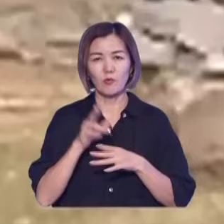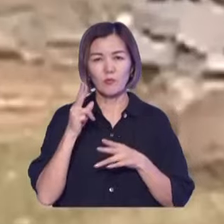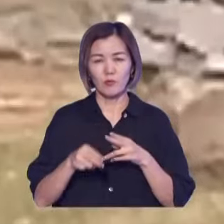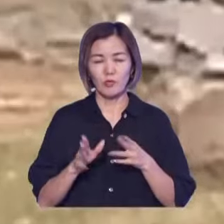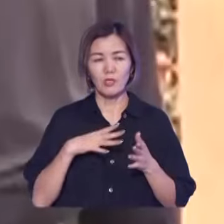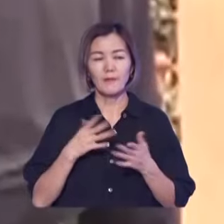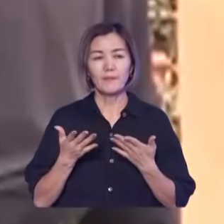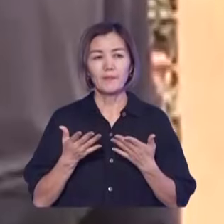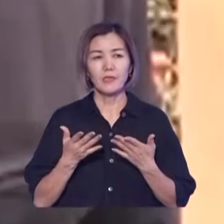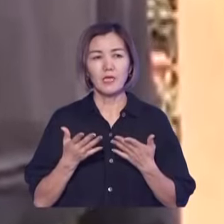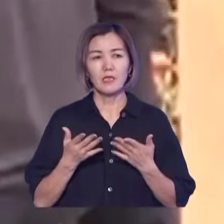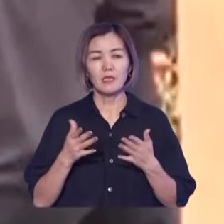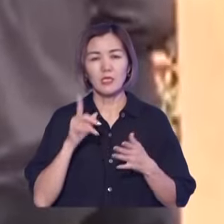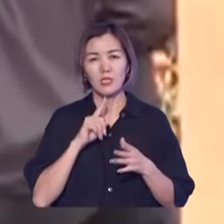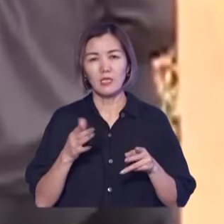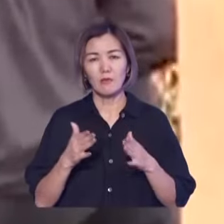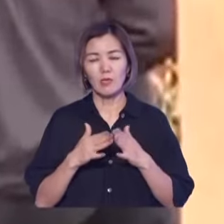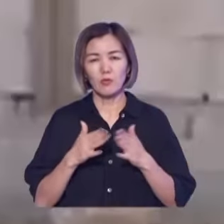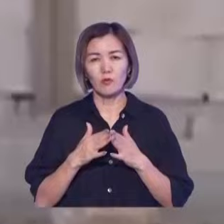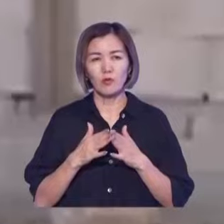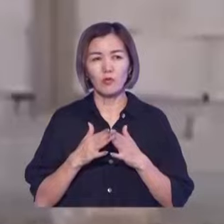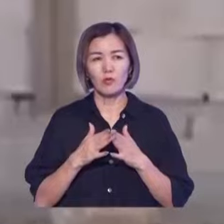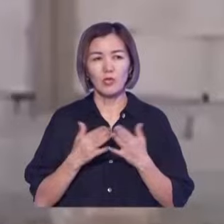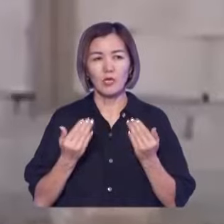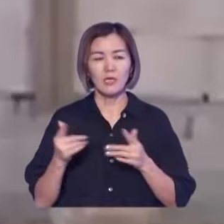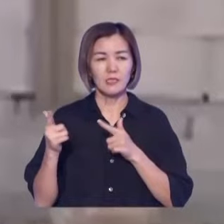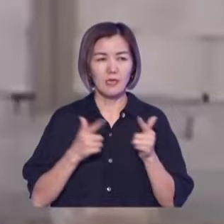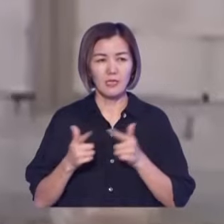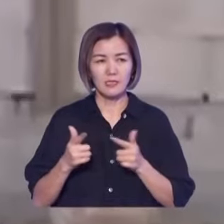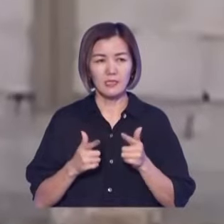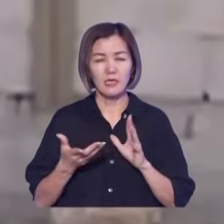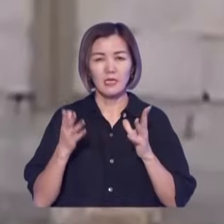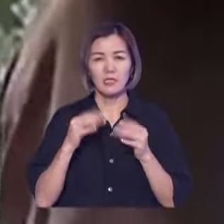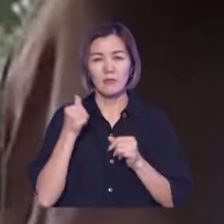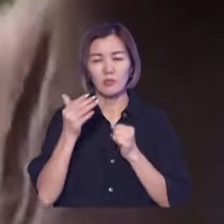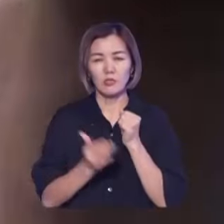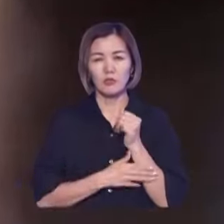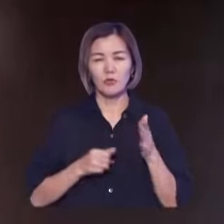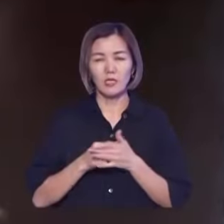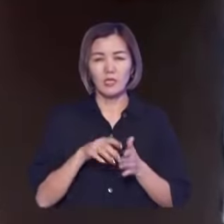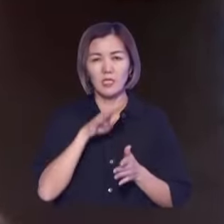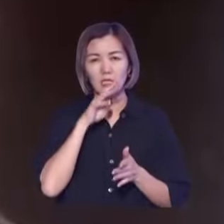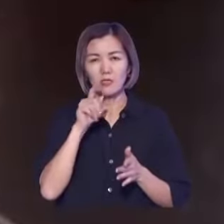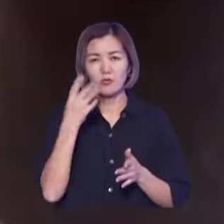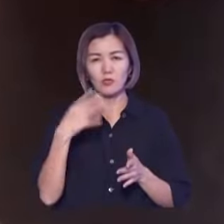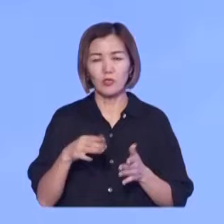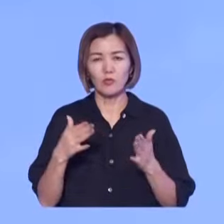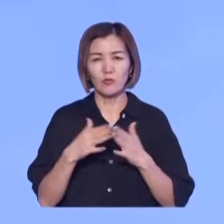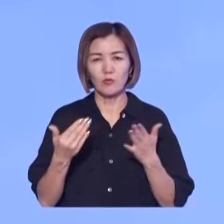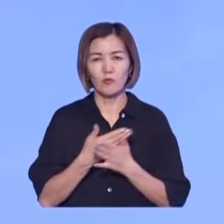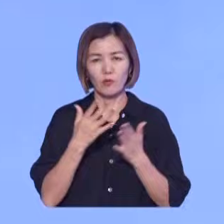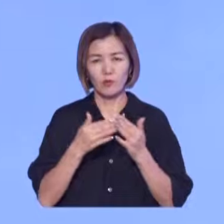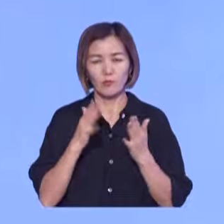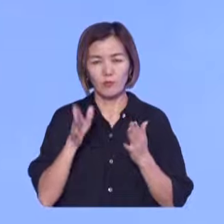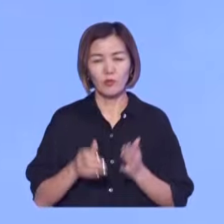Қора көшесіндегі жалдамалы үй қазірдің өзінде қоныстанушыларды қабылдауға әзір. Жалпылай алғанда жыл соңына дейін Текелінің 140 тұрғыны қоныс тойын